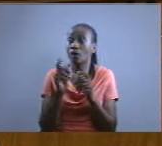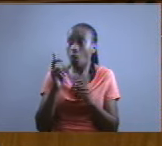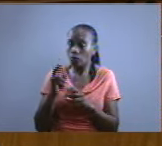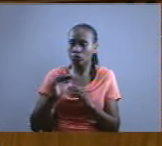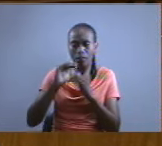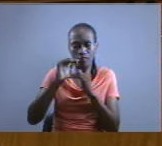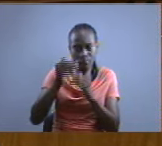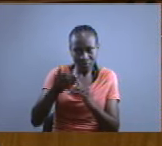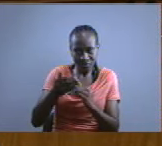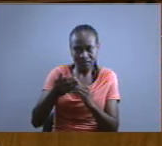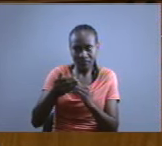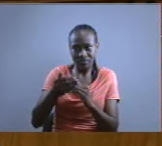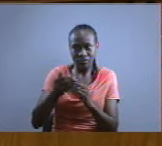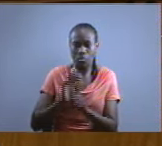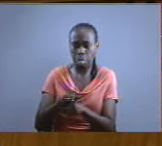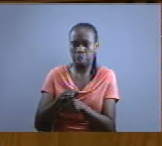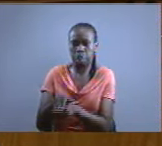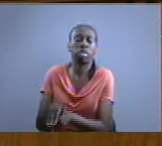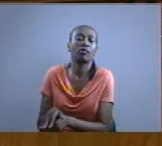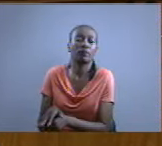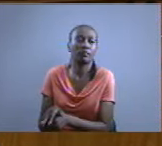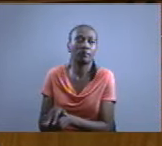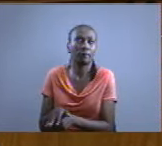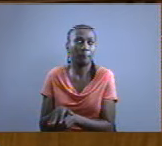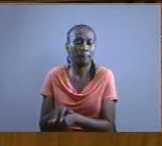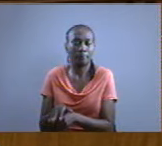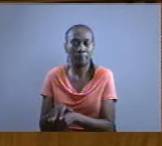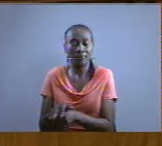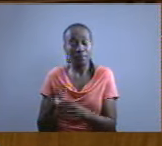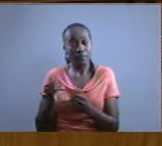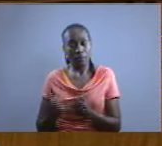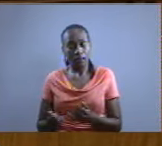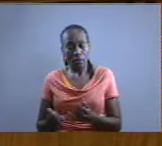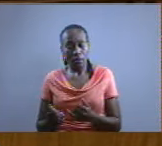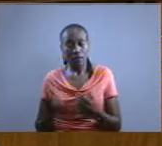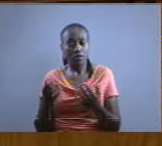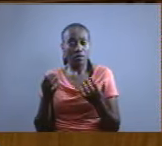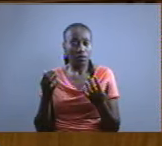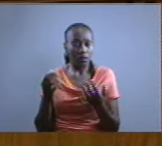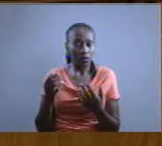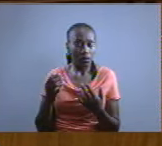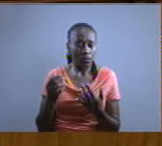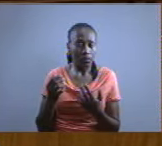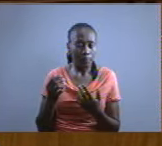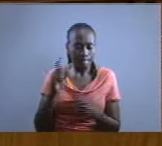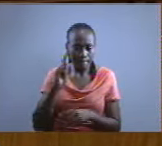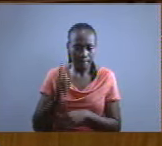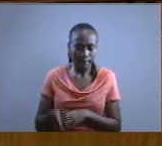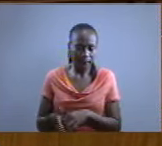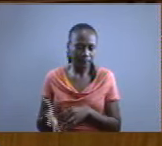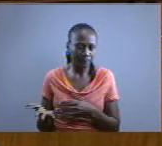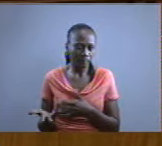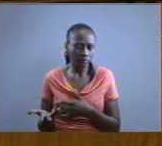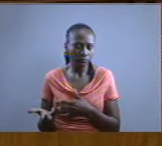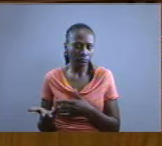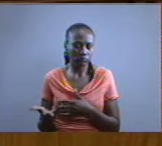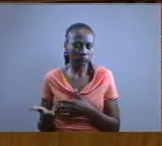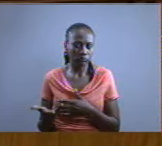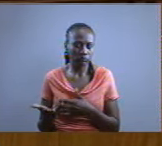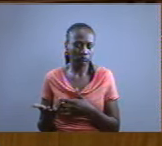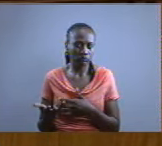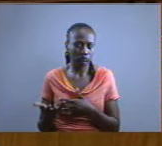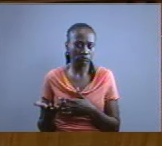dus daardie staatsdepartemente, entiteite en besigheidshede prys wat materiaal